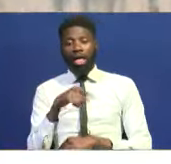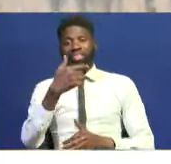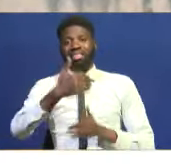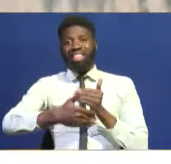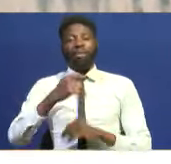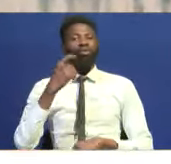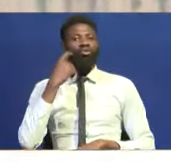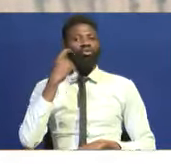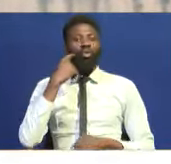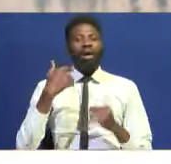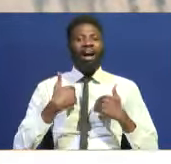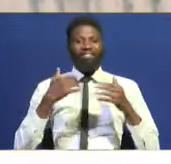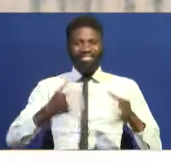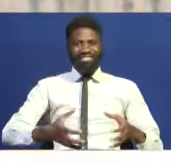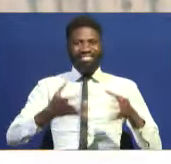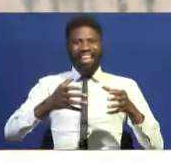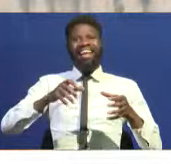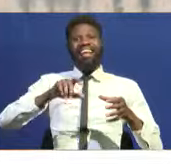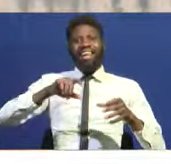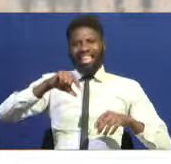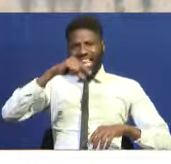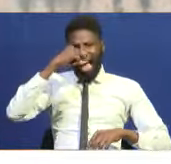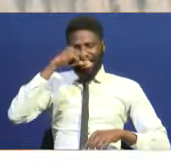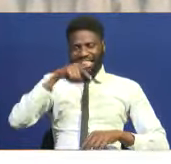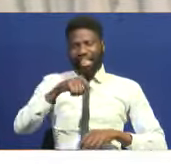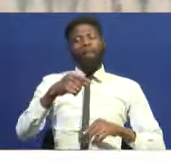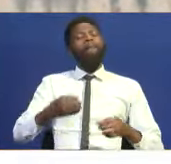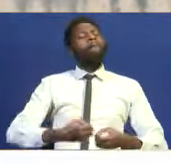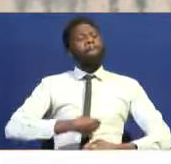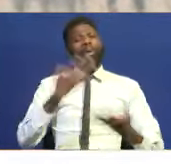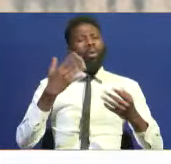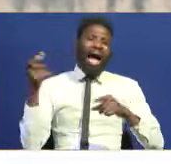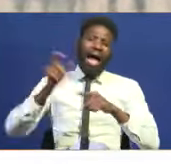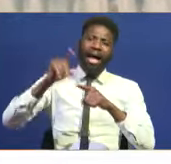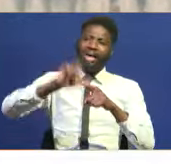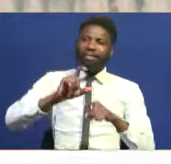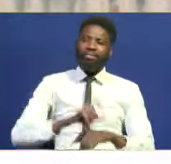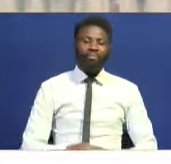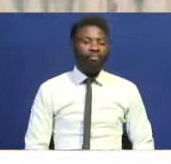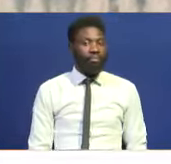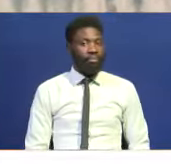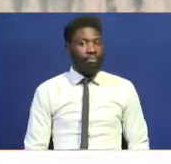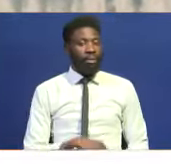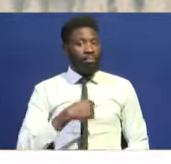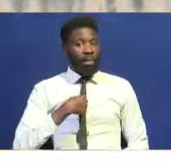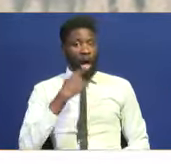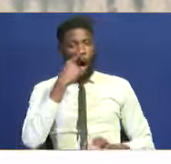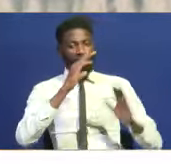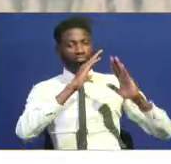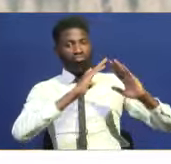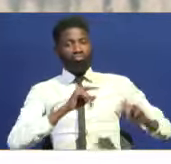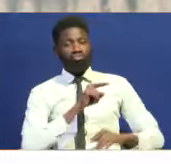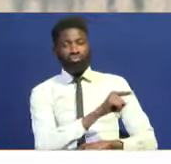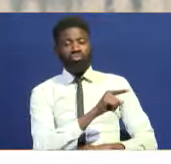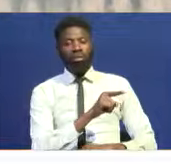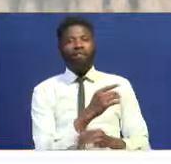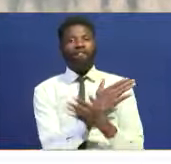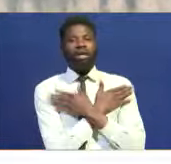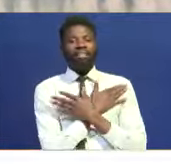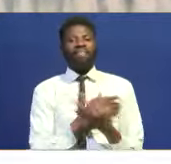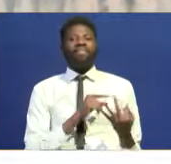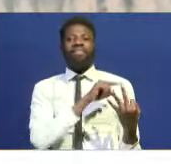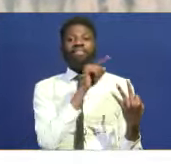gesi. Mi tunaishi na marafiki wangu watatu. So like kuna mmoja anakula miraa kwa